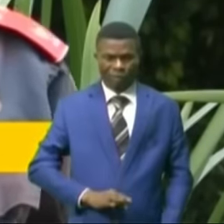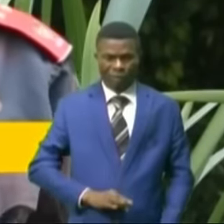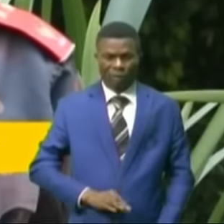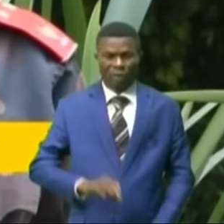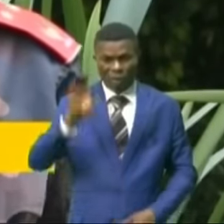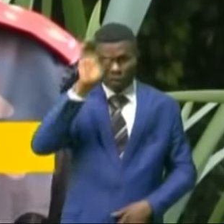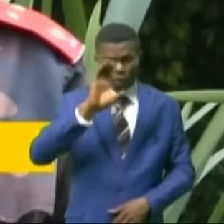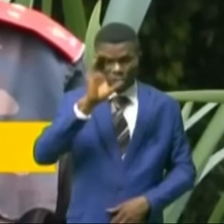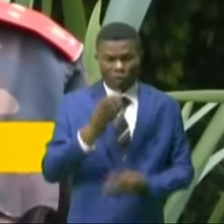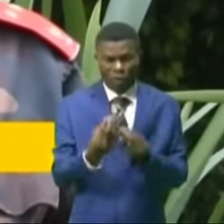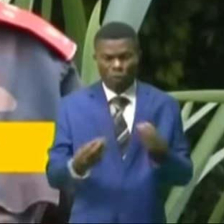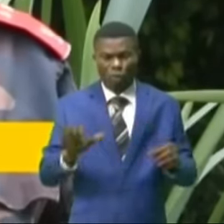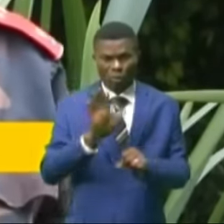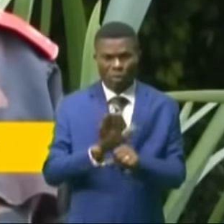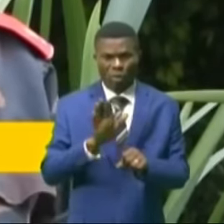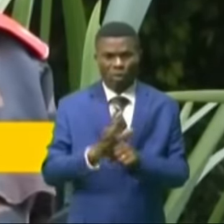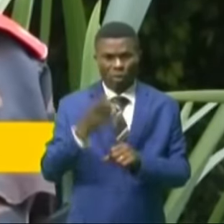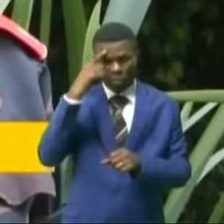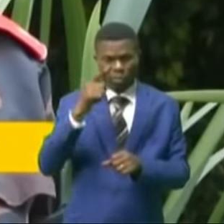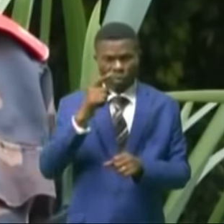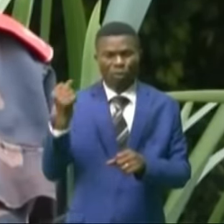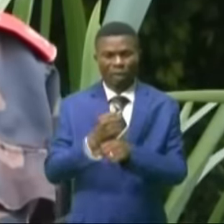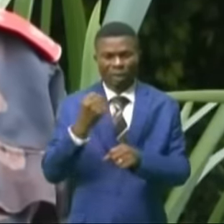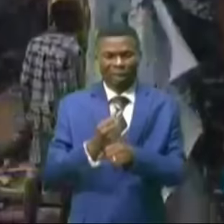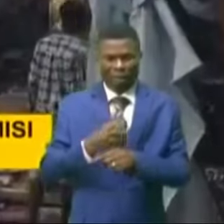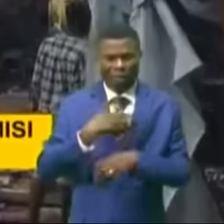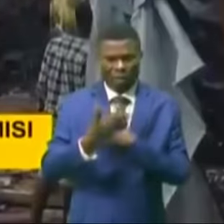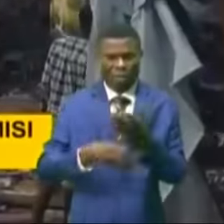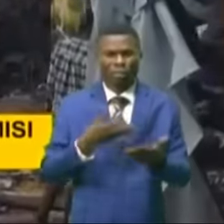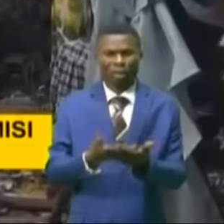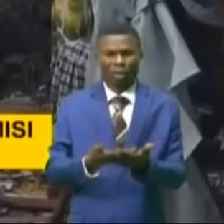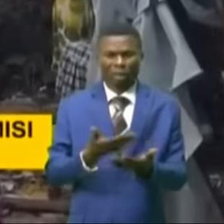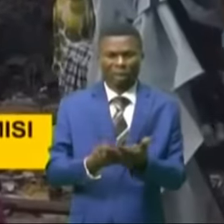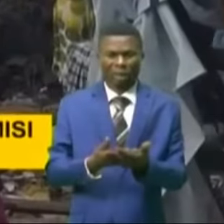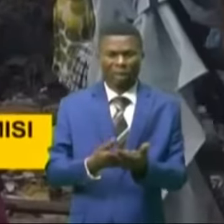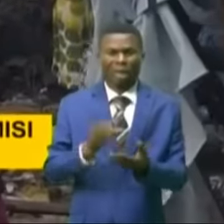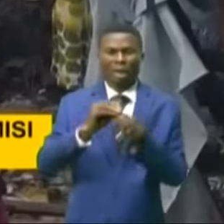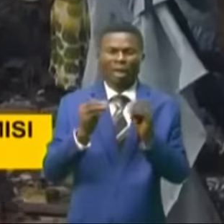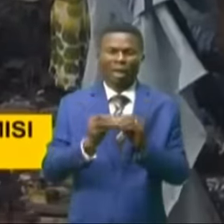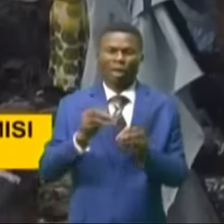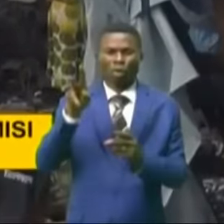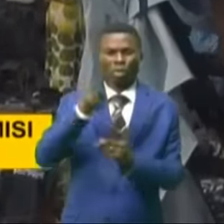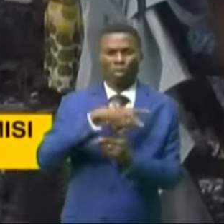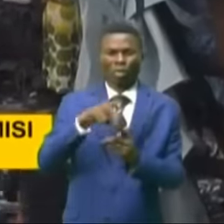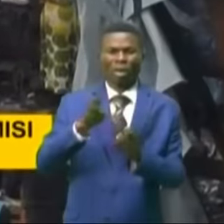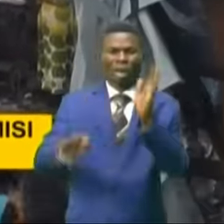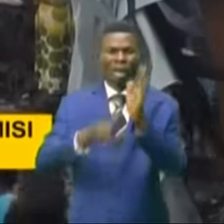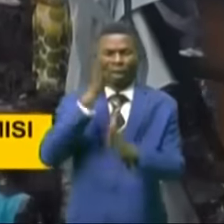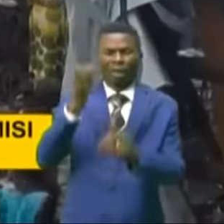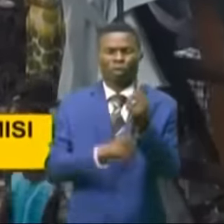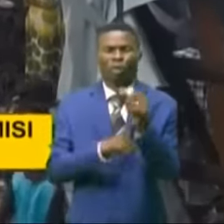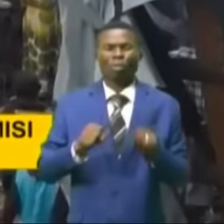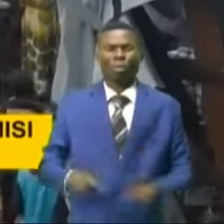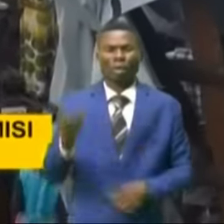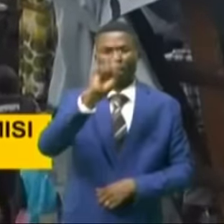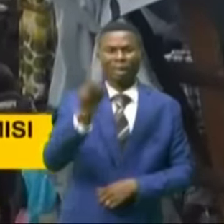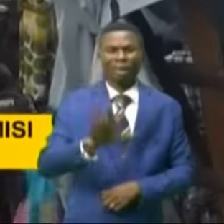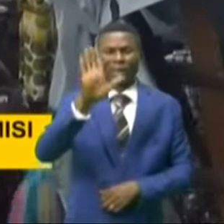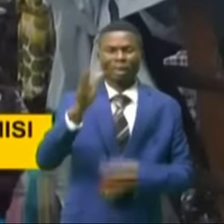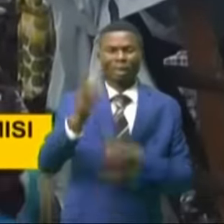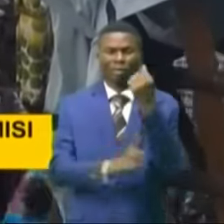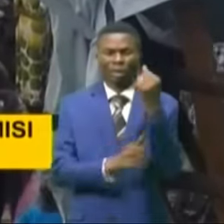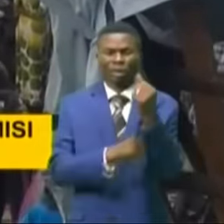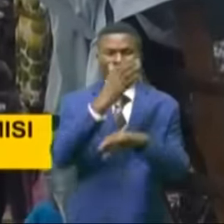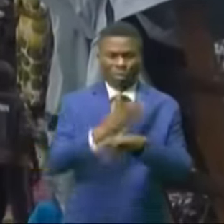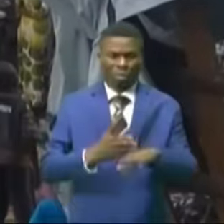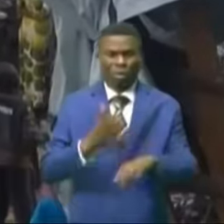mettre tout en œuvre pour que les opérations se fassent. Un bilan provisoire des 14 morts et 35 blessés